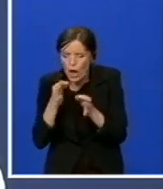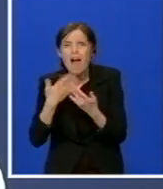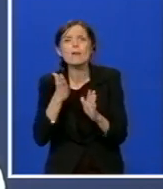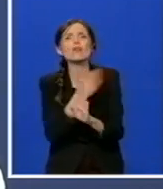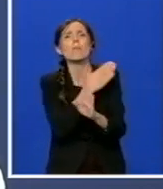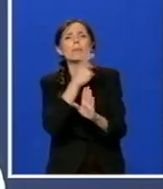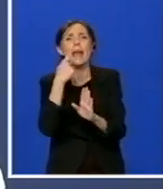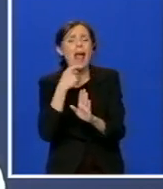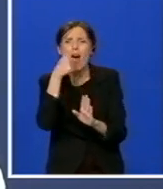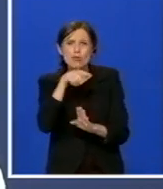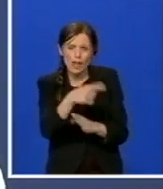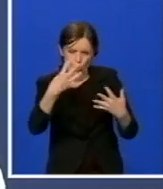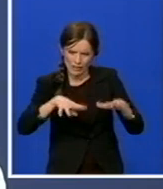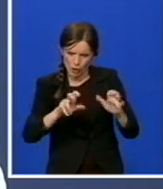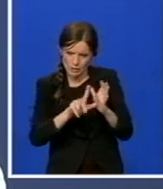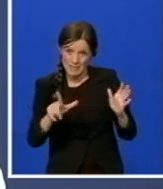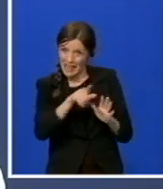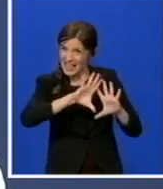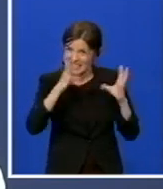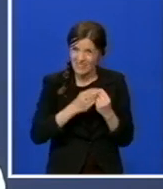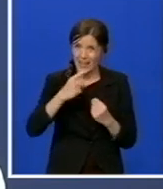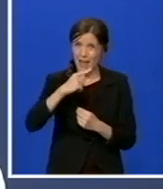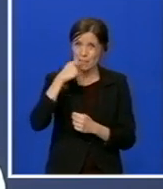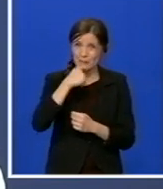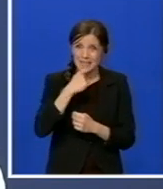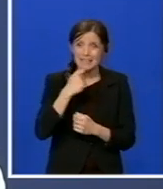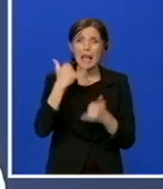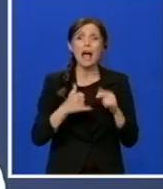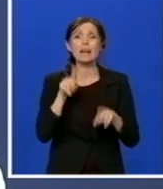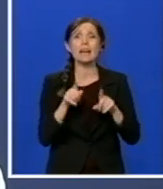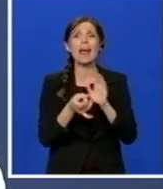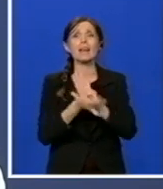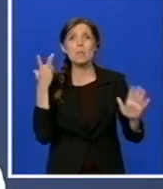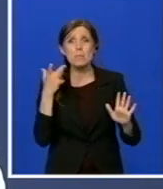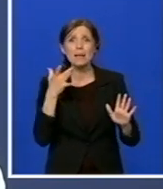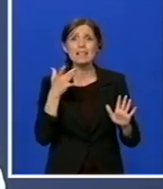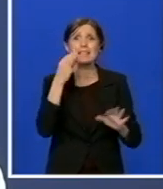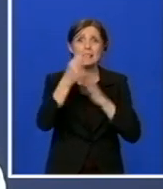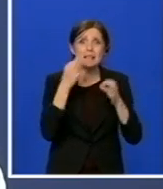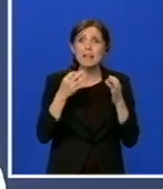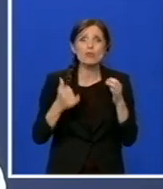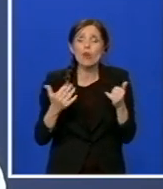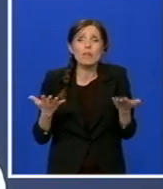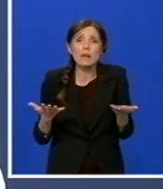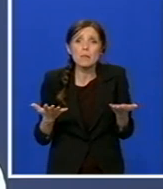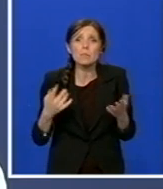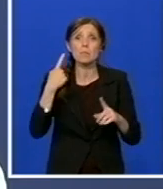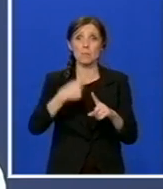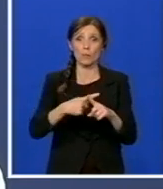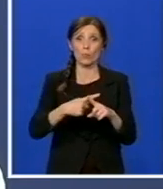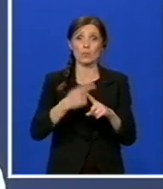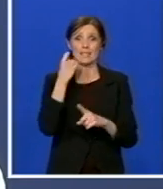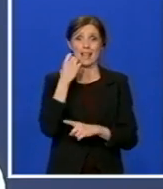to sve PCR testovi ili su to i neki rapid testovi ili bilo koji drugi testovi. I dodatno, kada